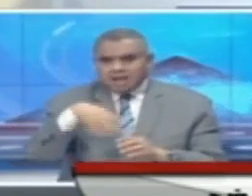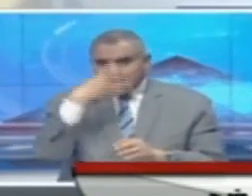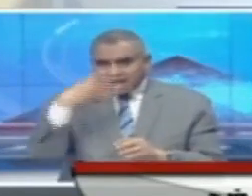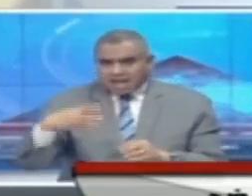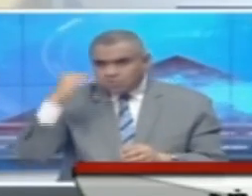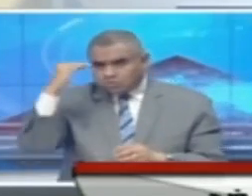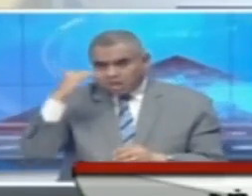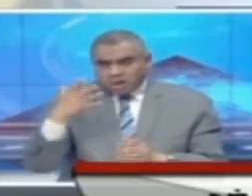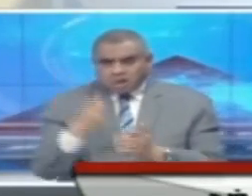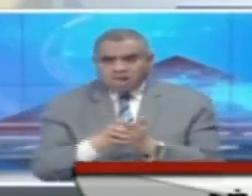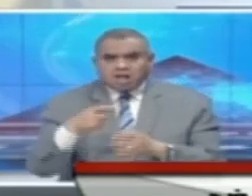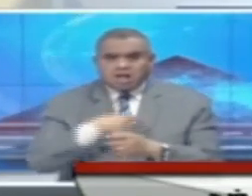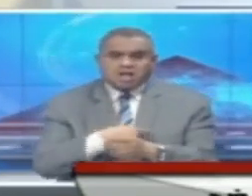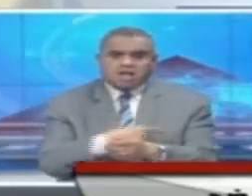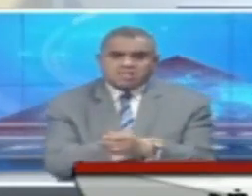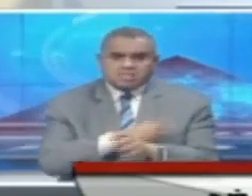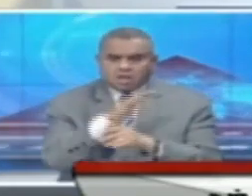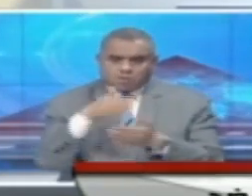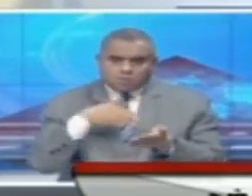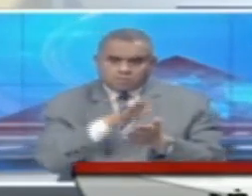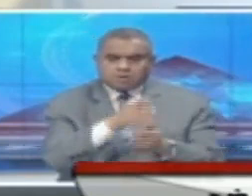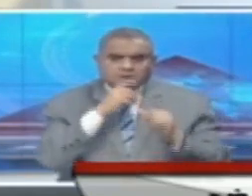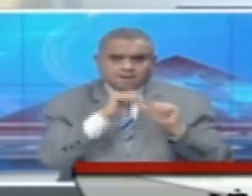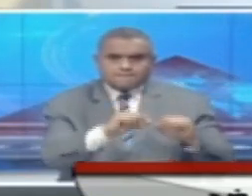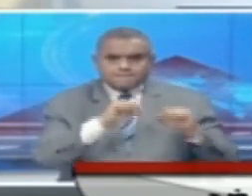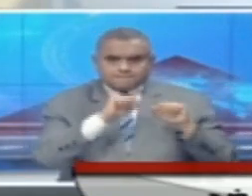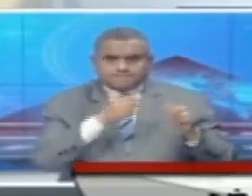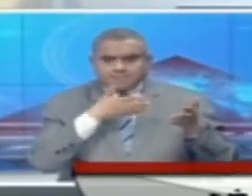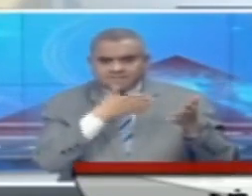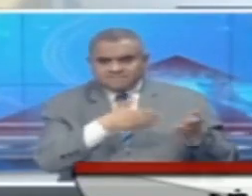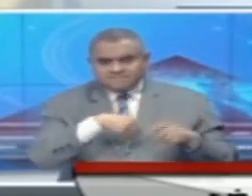اللقاحات متوفرة، في مخصصين